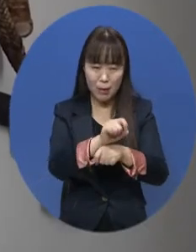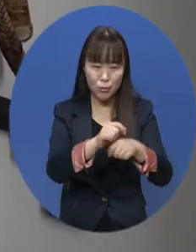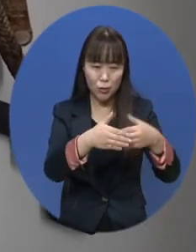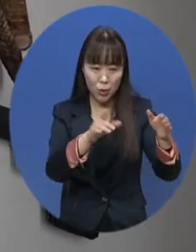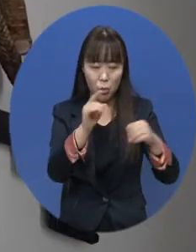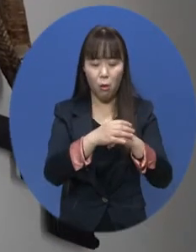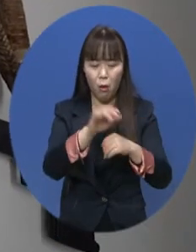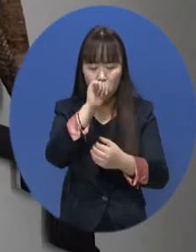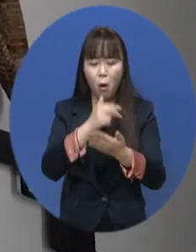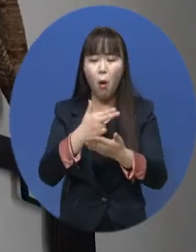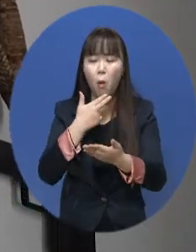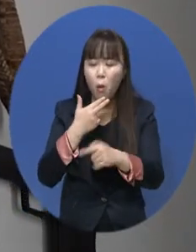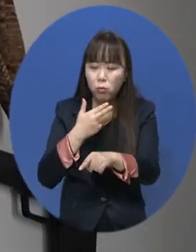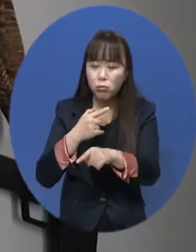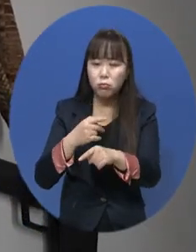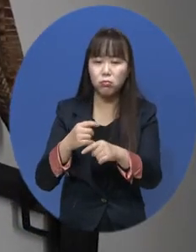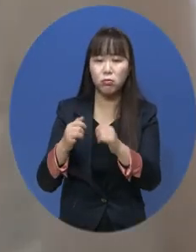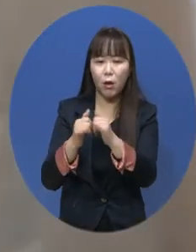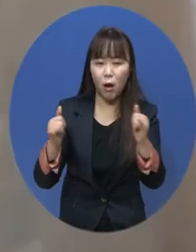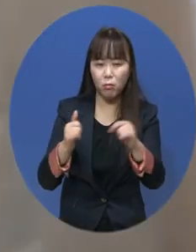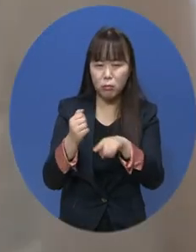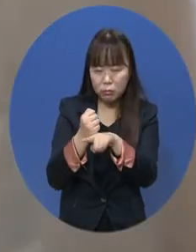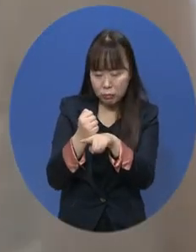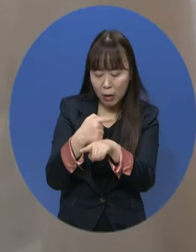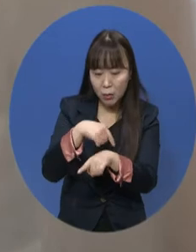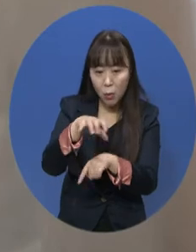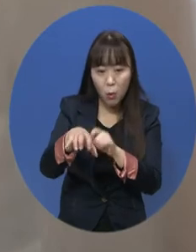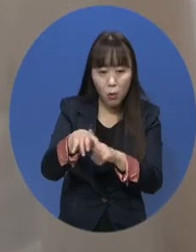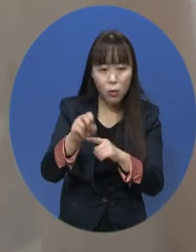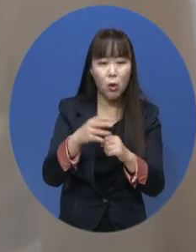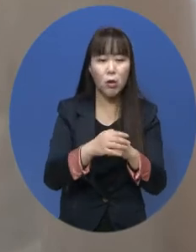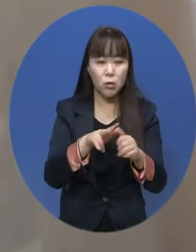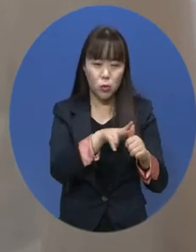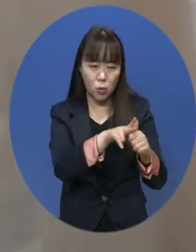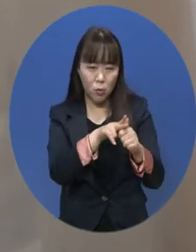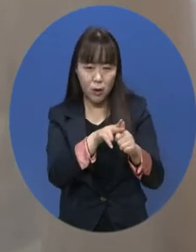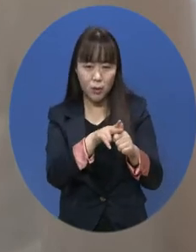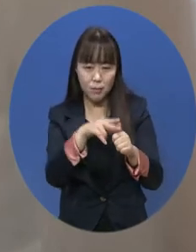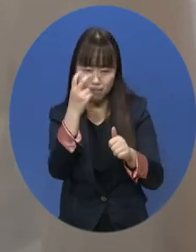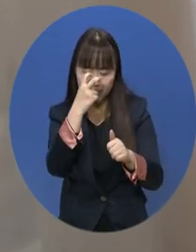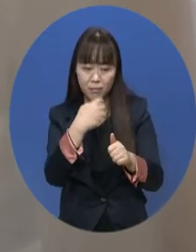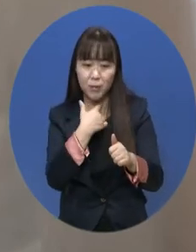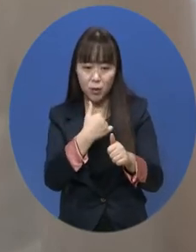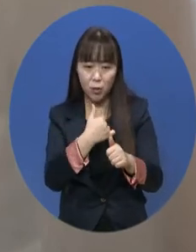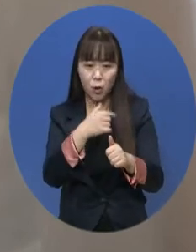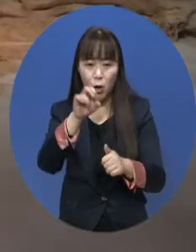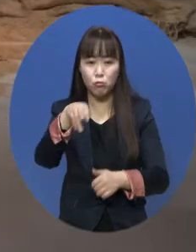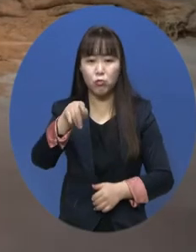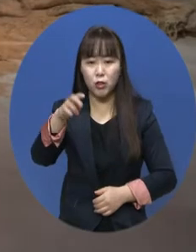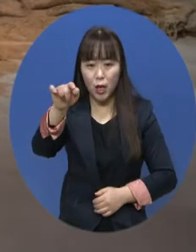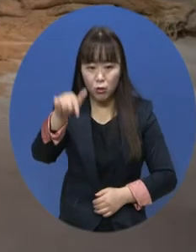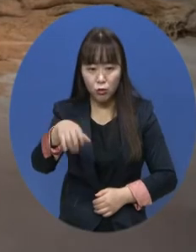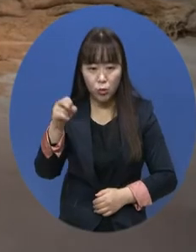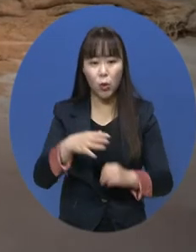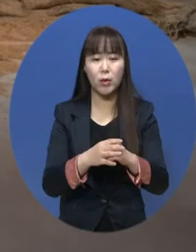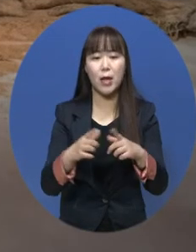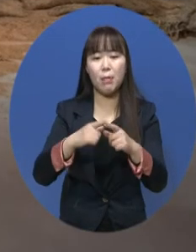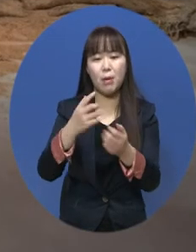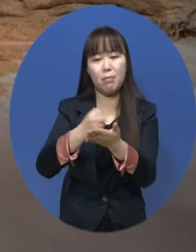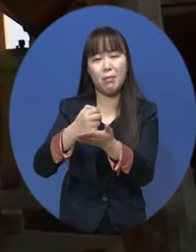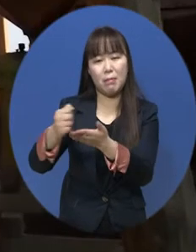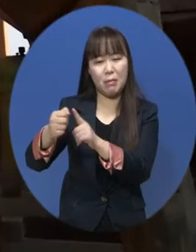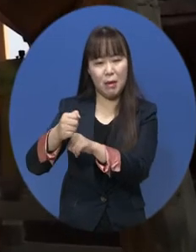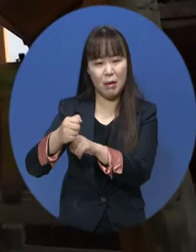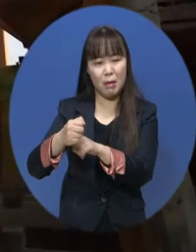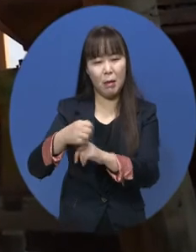주민들을 취조하고 고문했던 주재소, 정보 수집과 서신 검열을 담당했던 우체국과 일본으로 가져갈